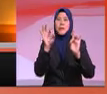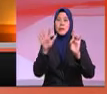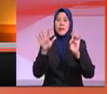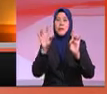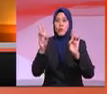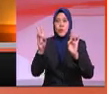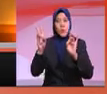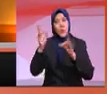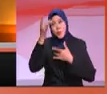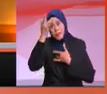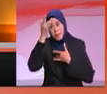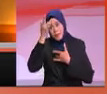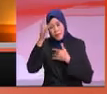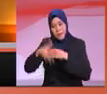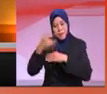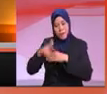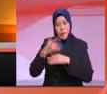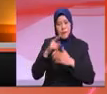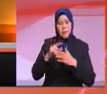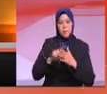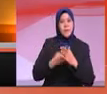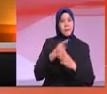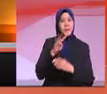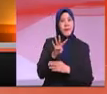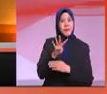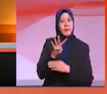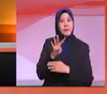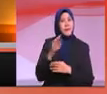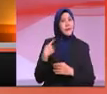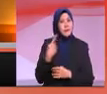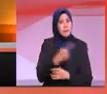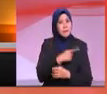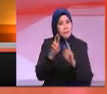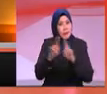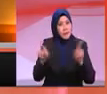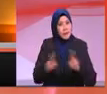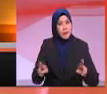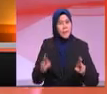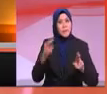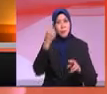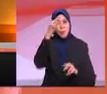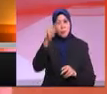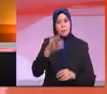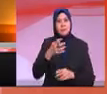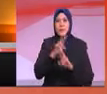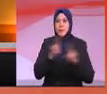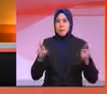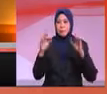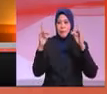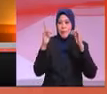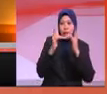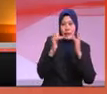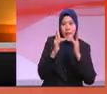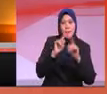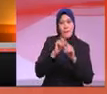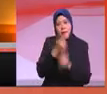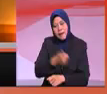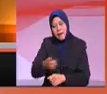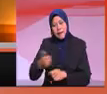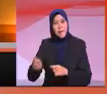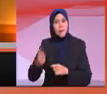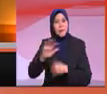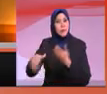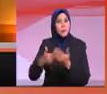8,957 pesakit pada awal April, adakah kita ada jumlah ventilator dan katil yang mencukupi. Bermakna tadi